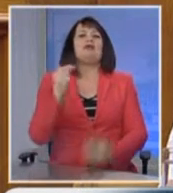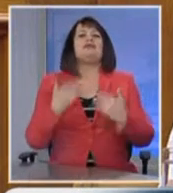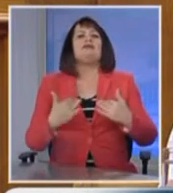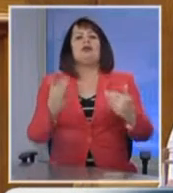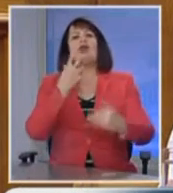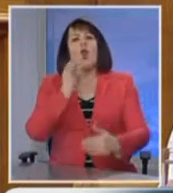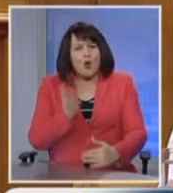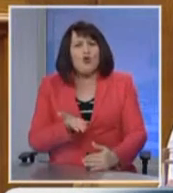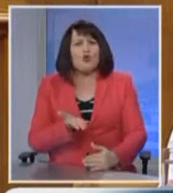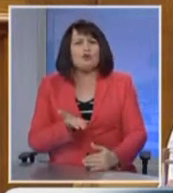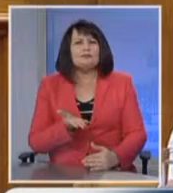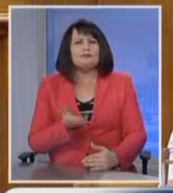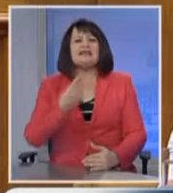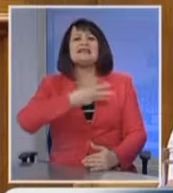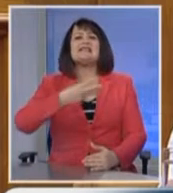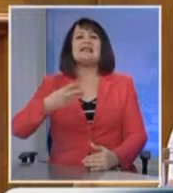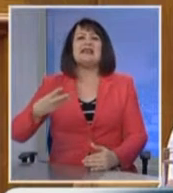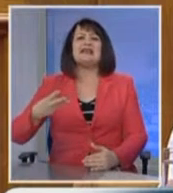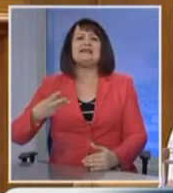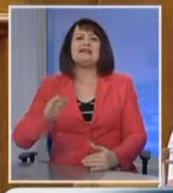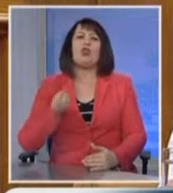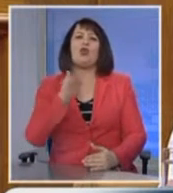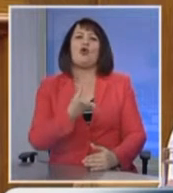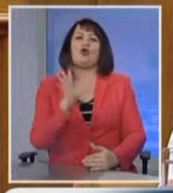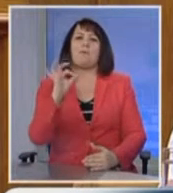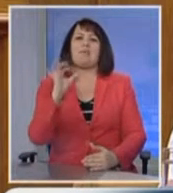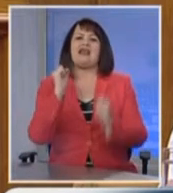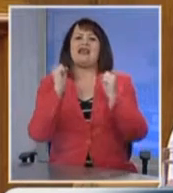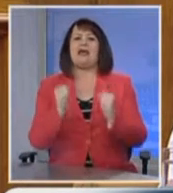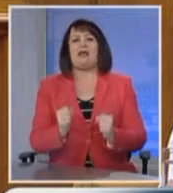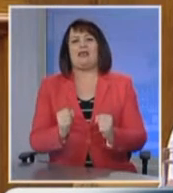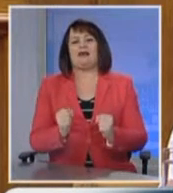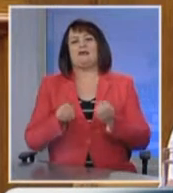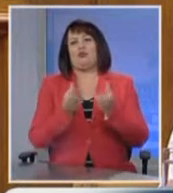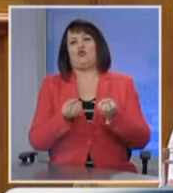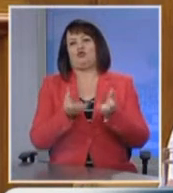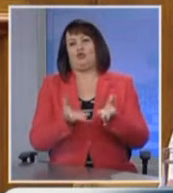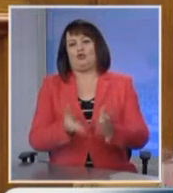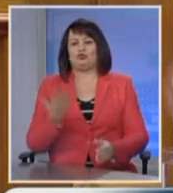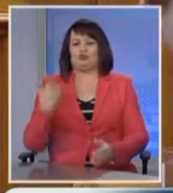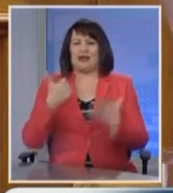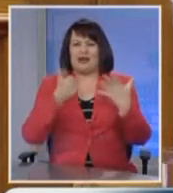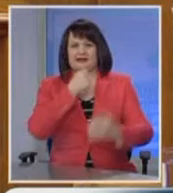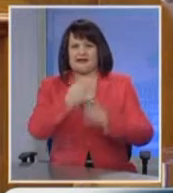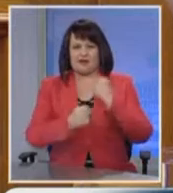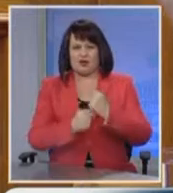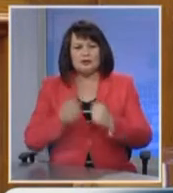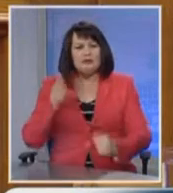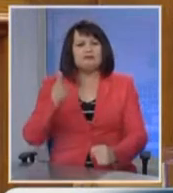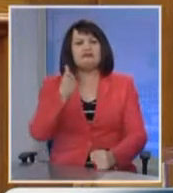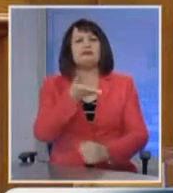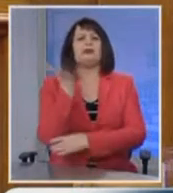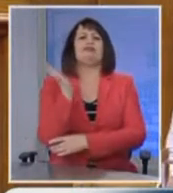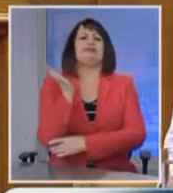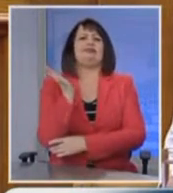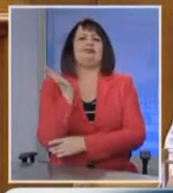επειδή ακριβώς ο ΣΥΡΙΖΑ πήρε τις 50 έδρες του Μπόνους. Τα τελευταία 6 χρόνια γυρνώντας και δίνοντας διαλέξεις